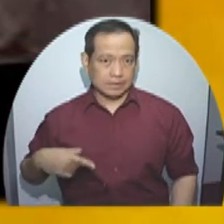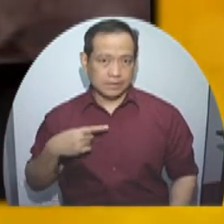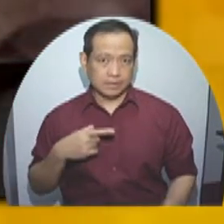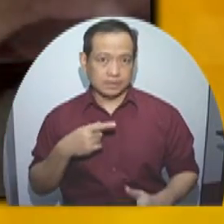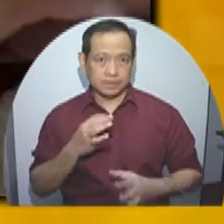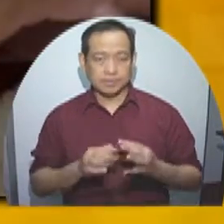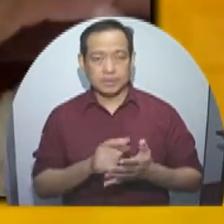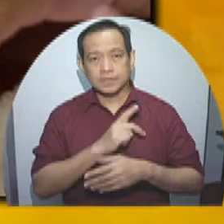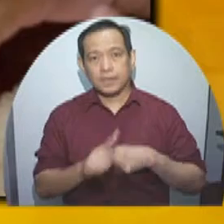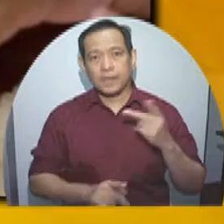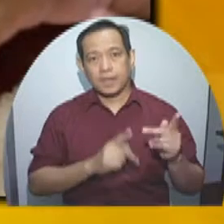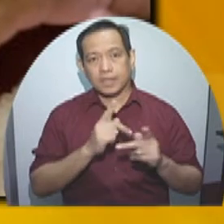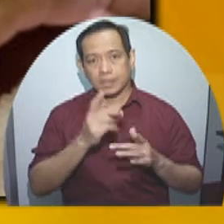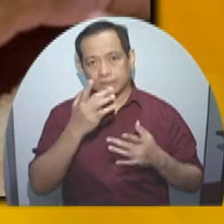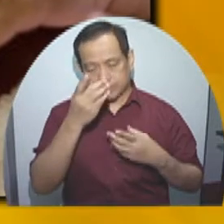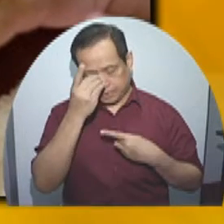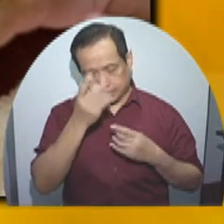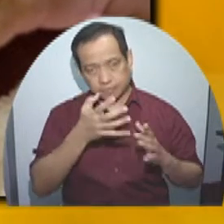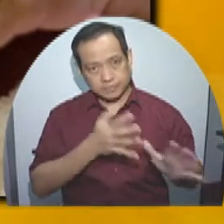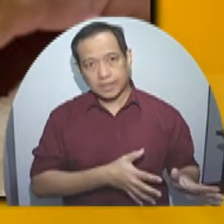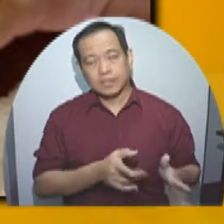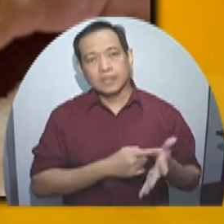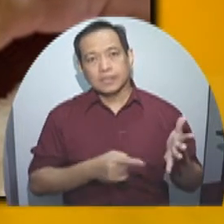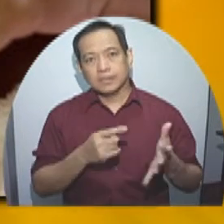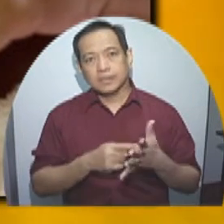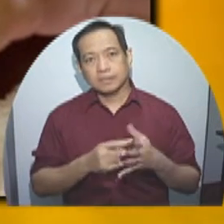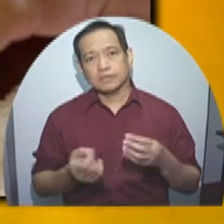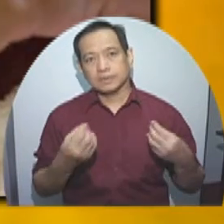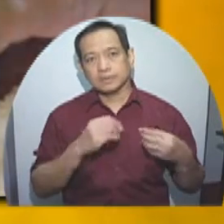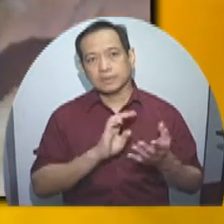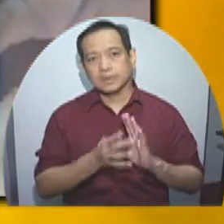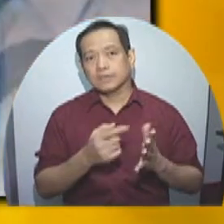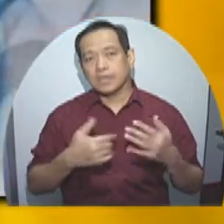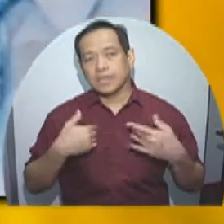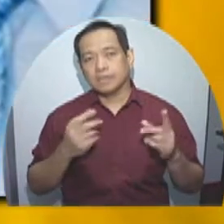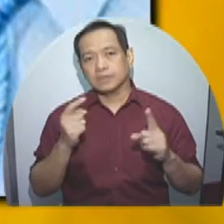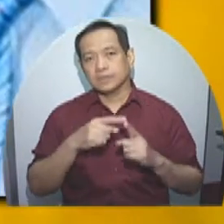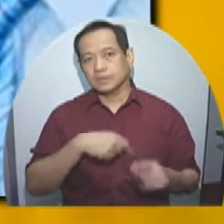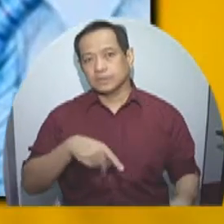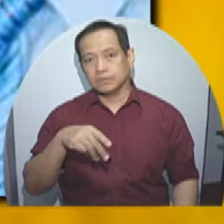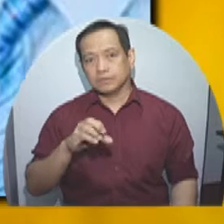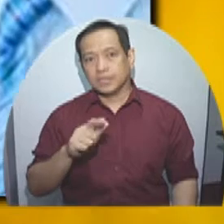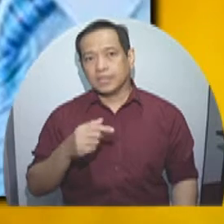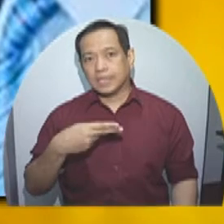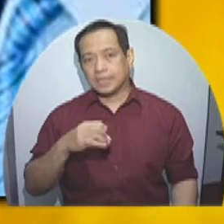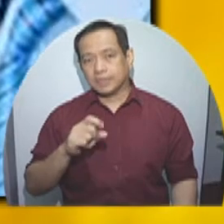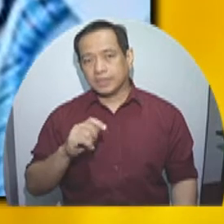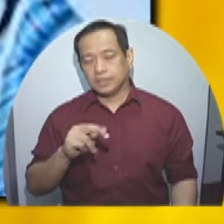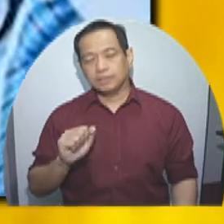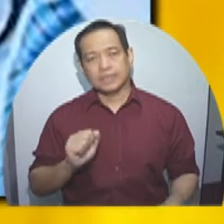baga. Kapag ang ganitong uri ng sakit ay pinabayaan, ito'y maaaring mauwi sa pulmonary hypertension